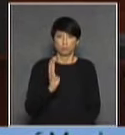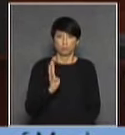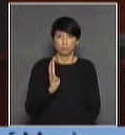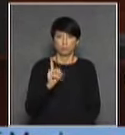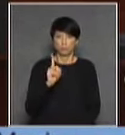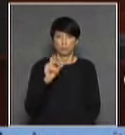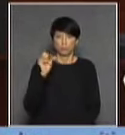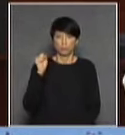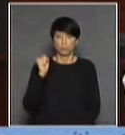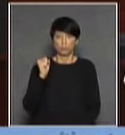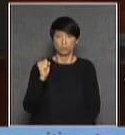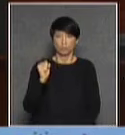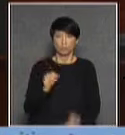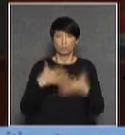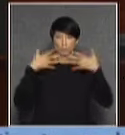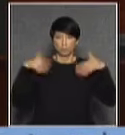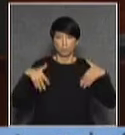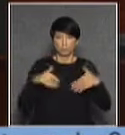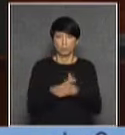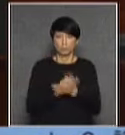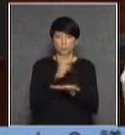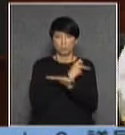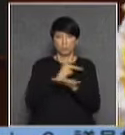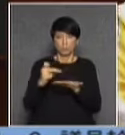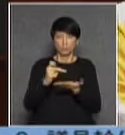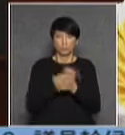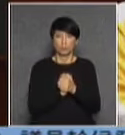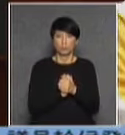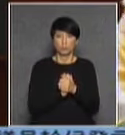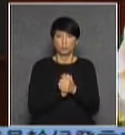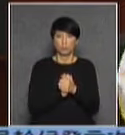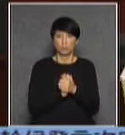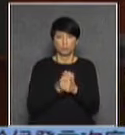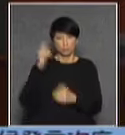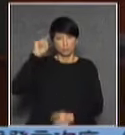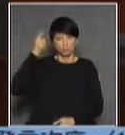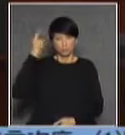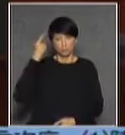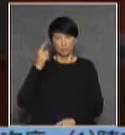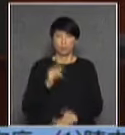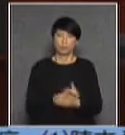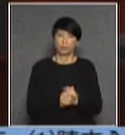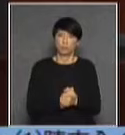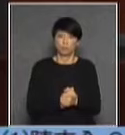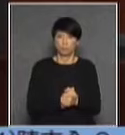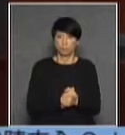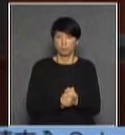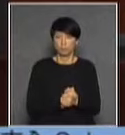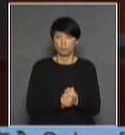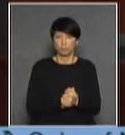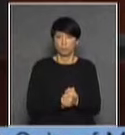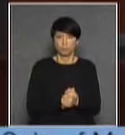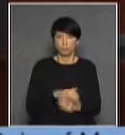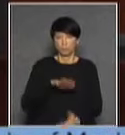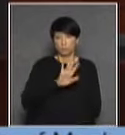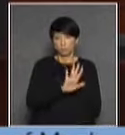1410隻。哇！即係你平均除360日，即係日日啊，即係都成5-6隻